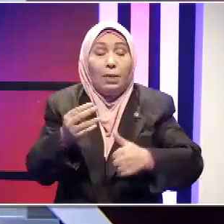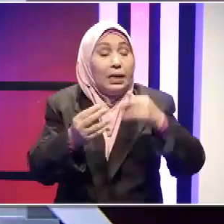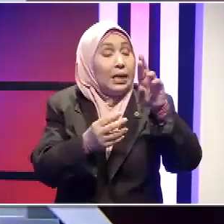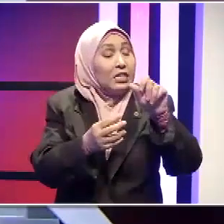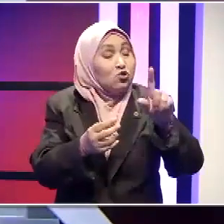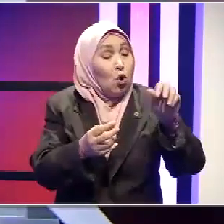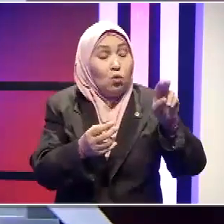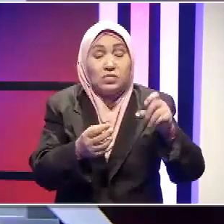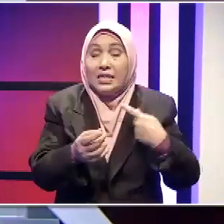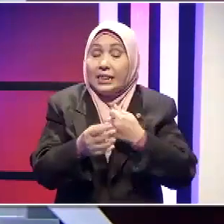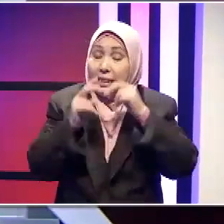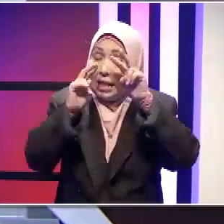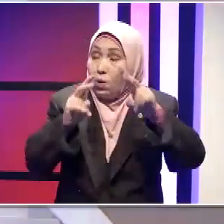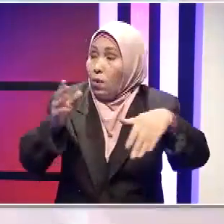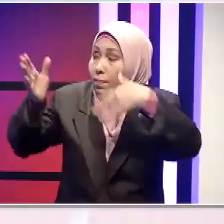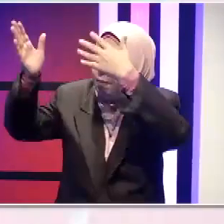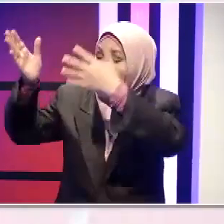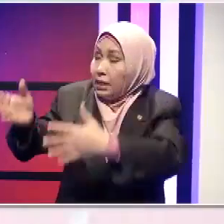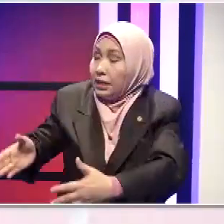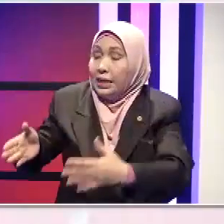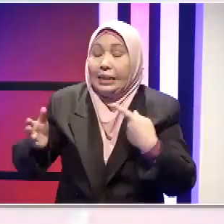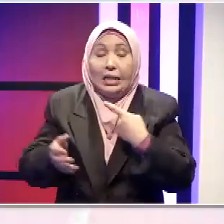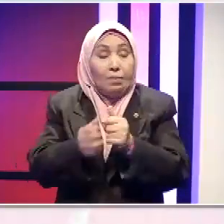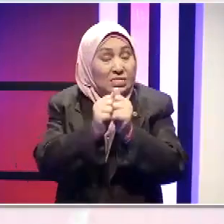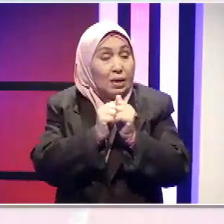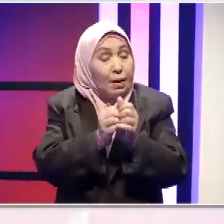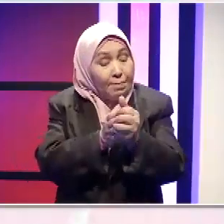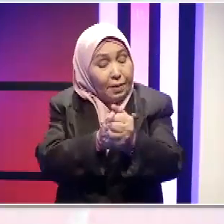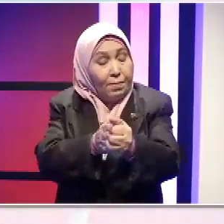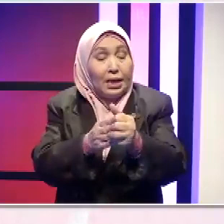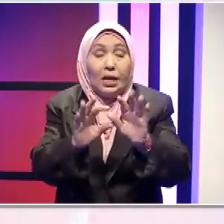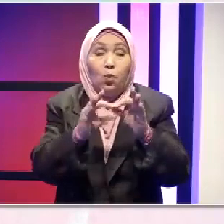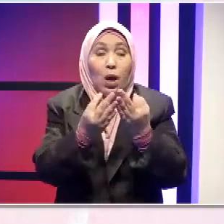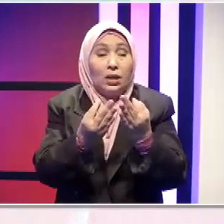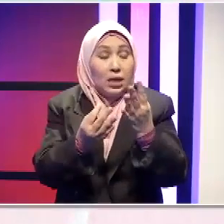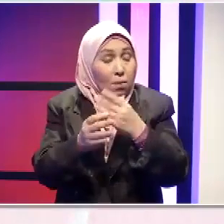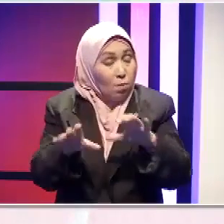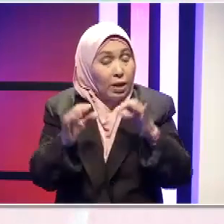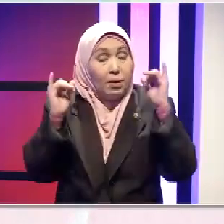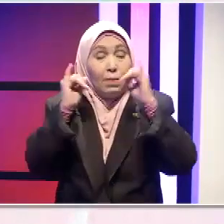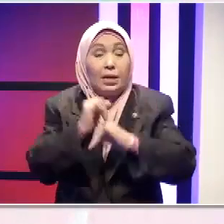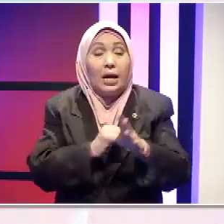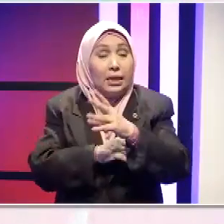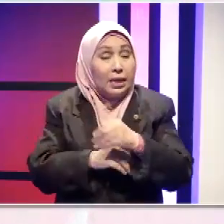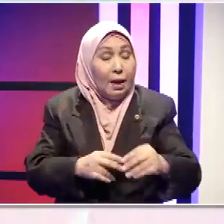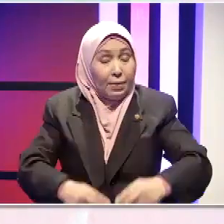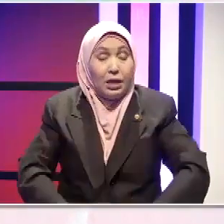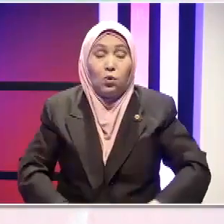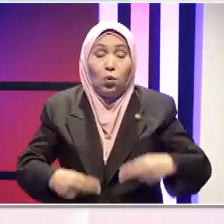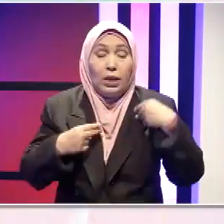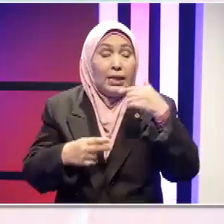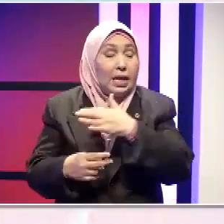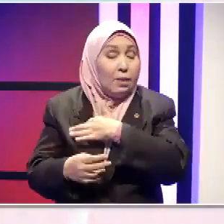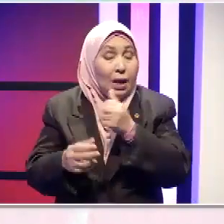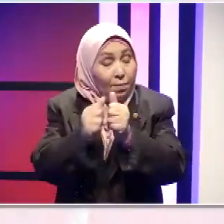kita saksikan yaitu kita sama-sama ingin bimbing keluarga menghidupkan ibadah dan juga menghidupkan Iman